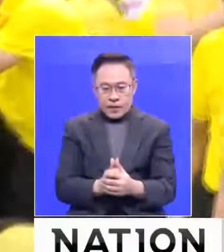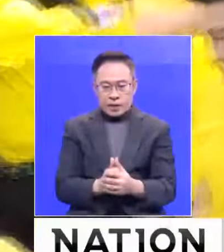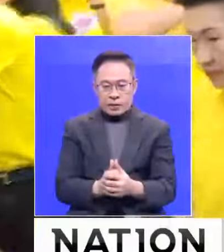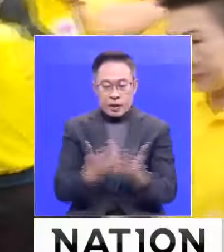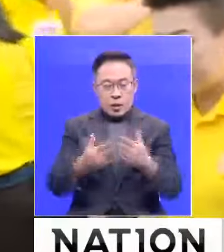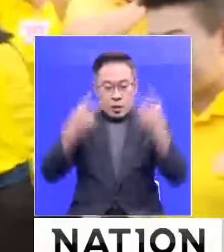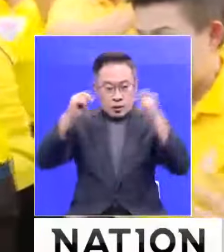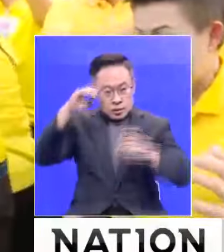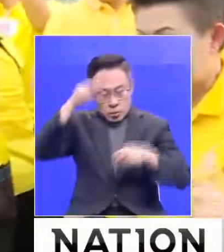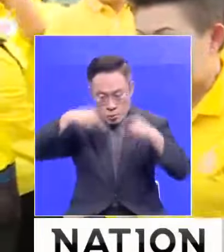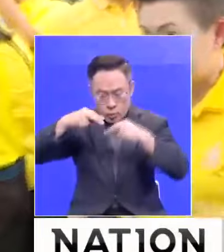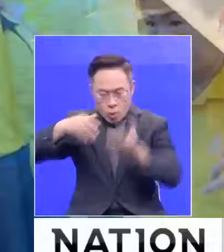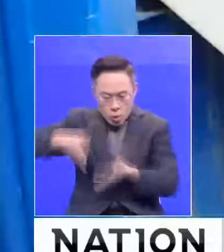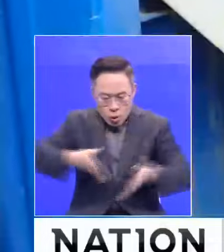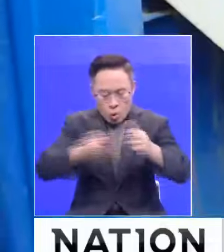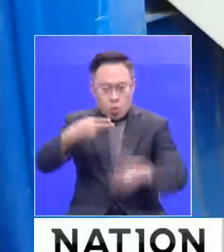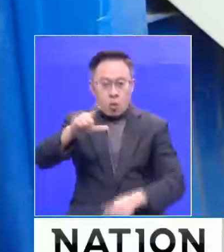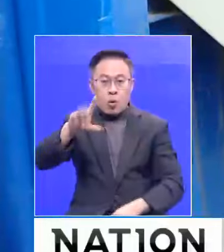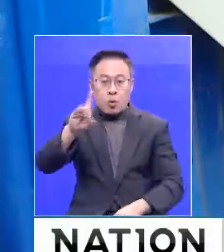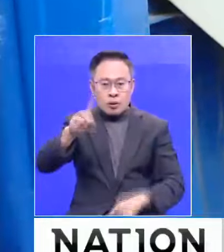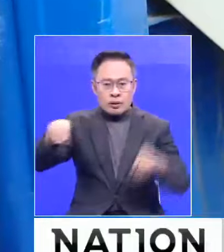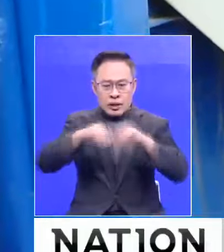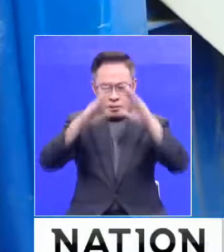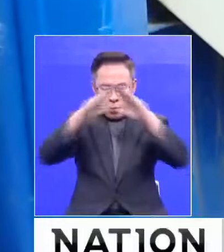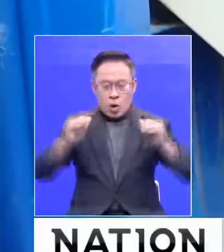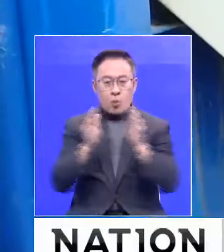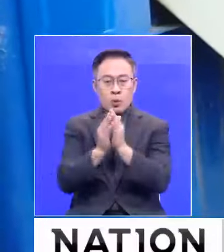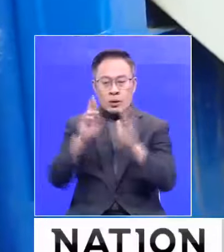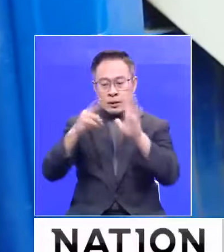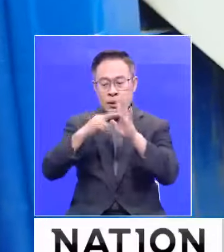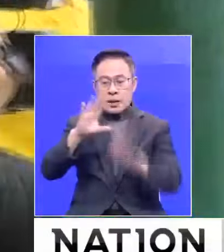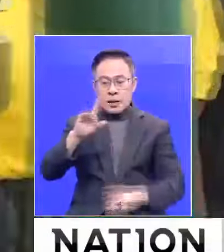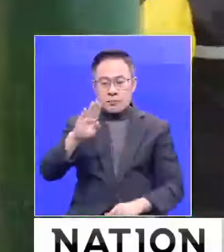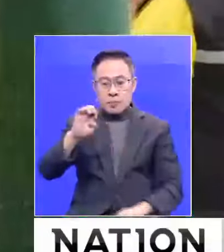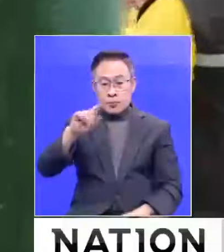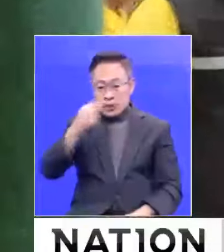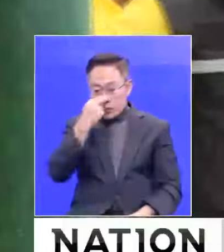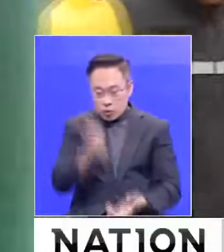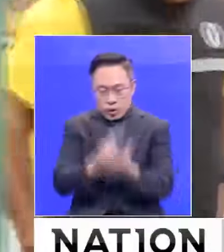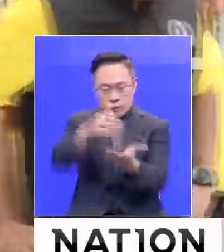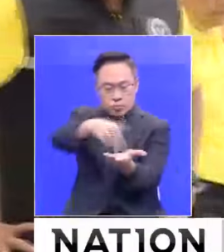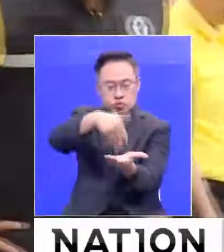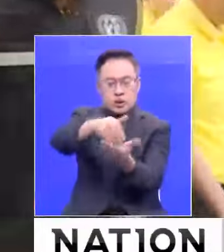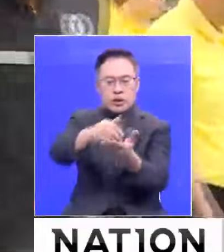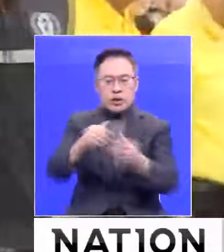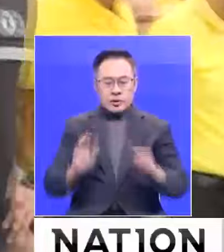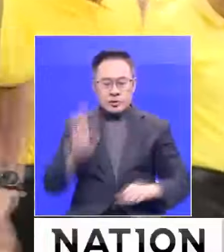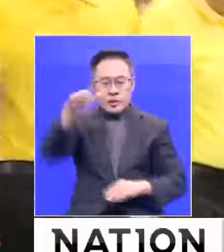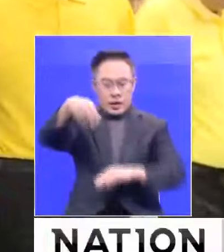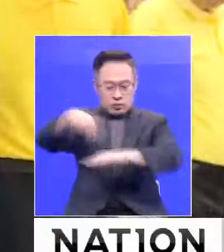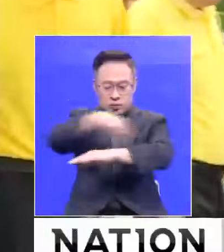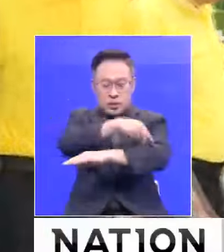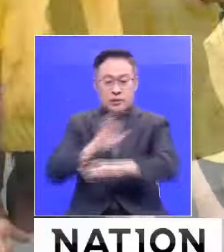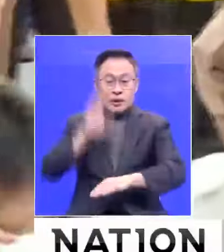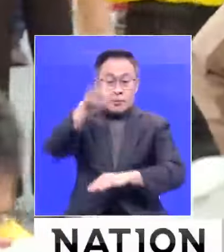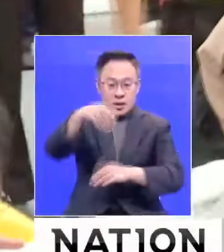าที่คลองหลอดวัดราชบพิตรก็ร่วมกิจกรรมพัฒนาพื้นที่กรุงเทพมหานครก็มีการทาสีม